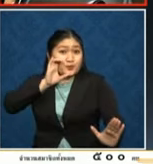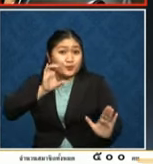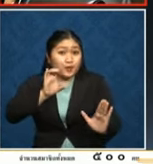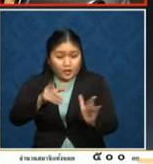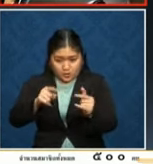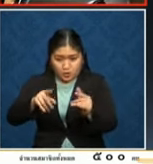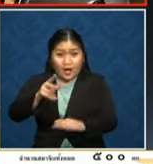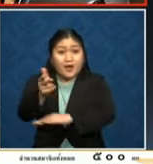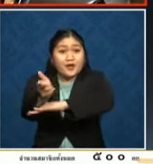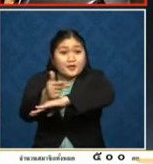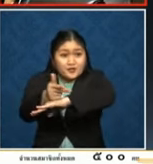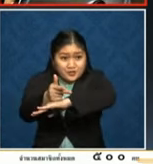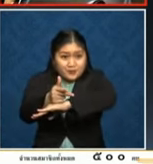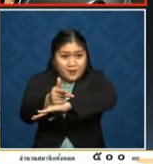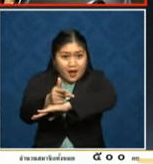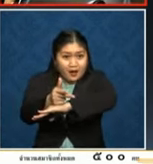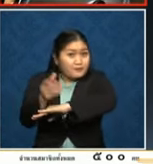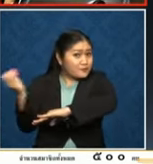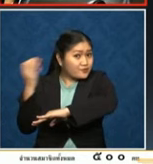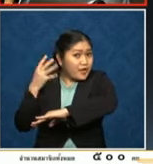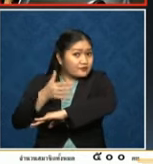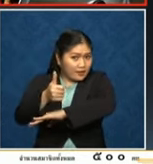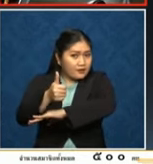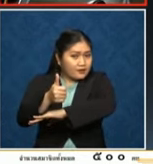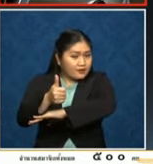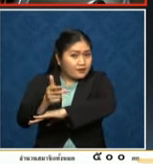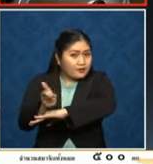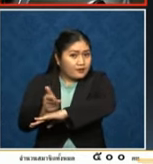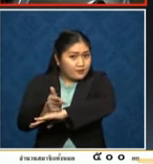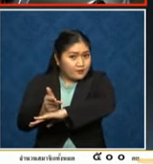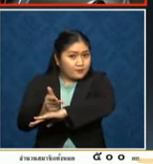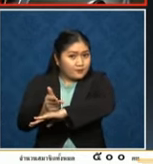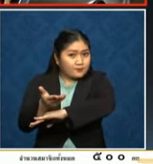นะครับถ้าเกิดเปิดเสียงเปิดได้เลยครับ